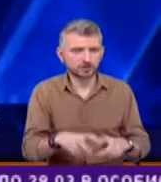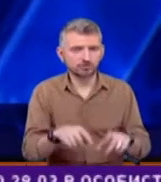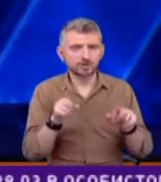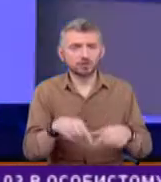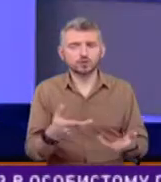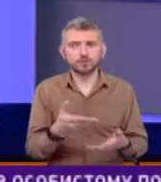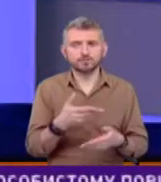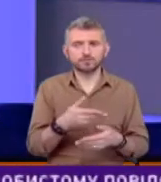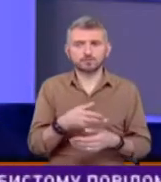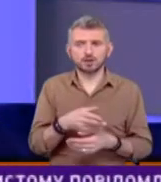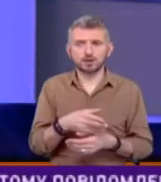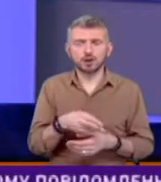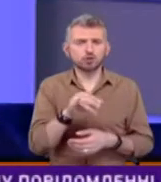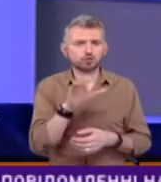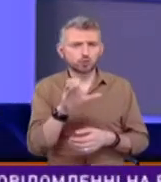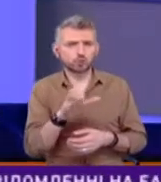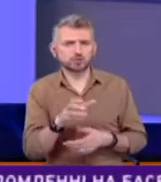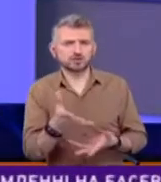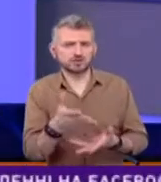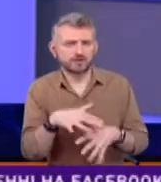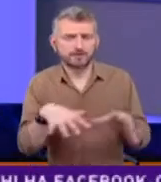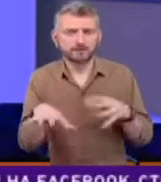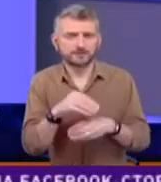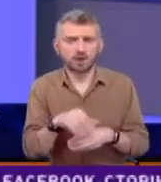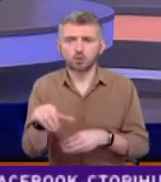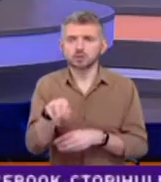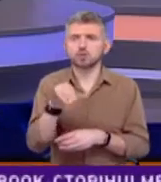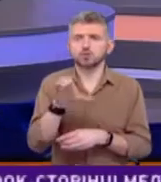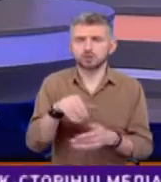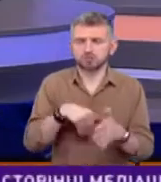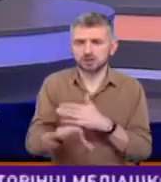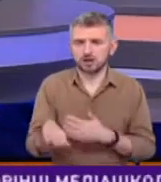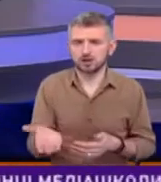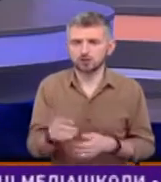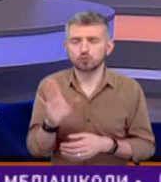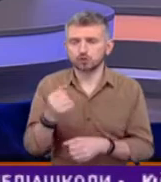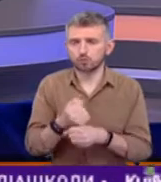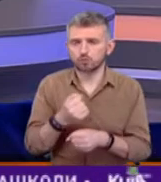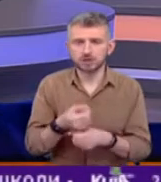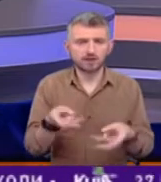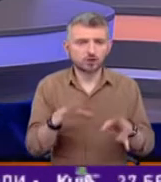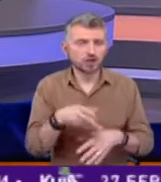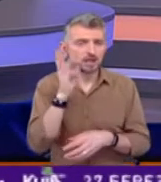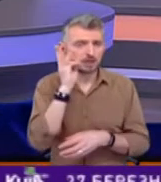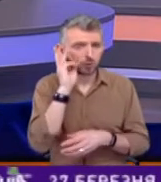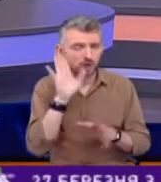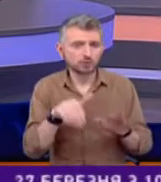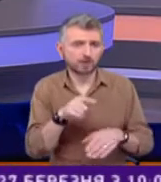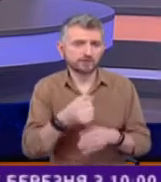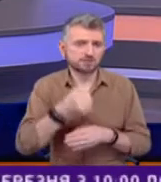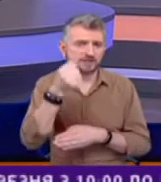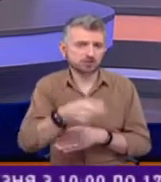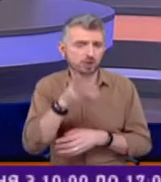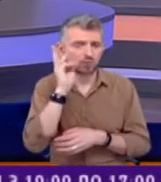тобто ДУС, Державне управління. Все ліквідувати абсолютно. Що ж під ним робити? Залишити дипломатію, нехай він